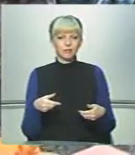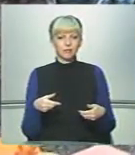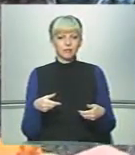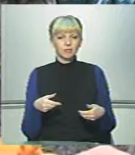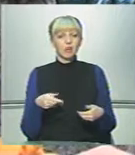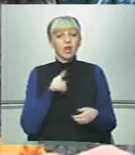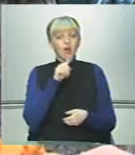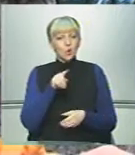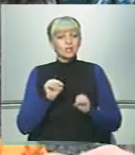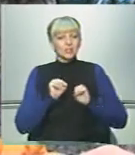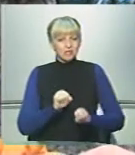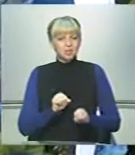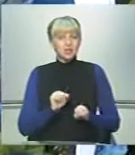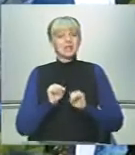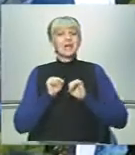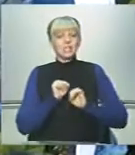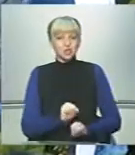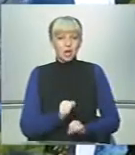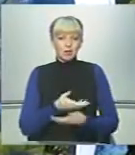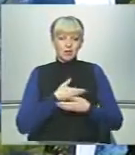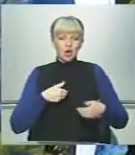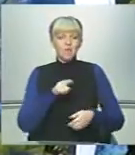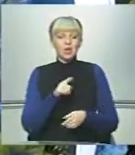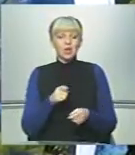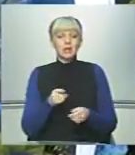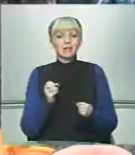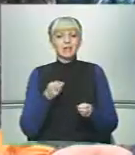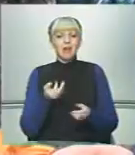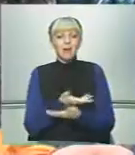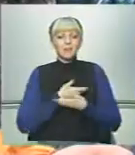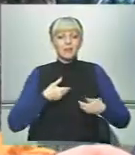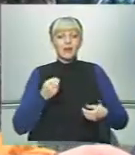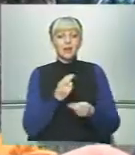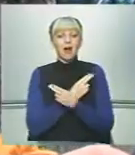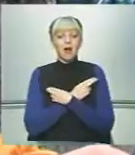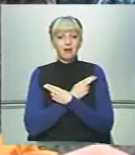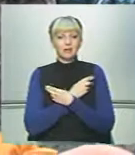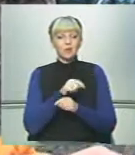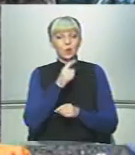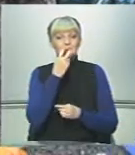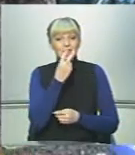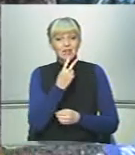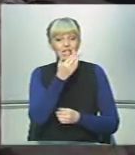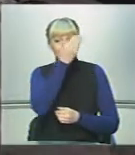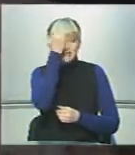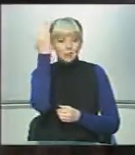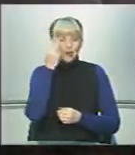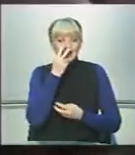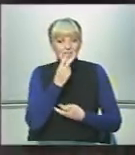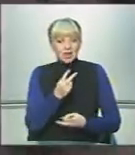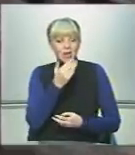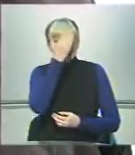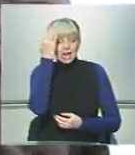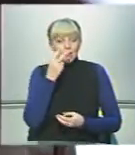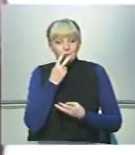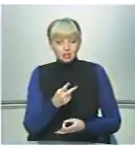Вони дійсно захищають і захищали нас. Вони для нас ангели, вони нас дивляться з неба